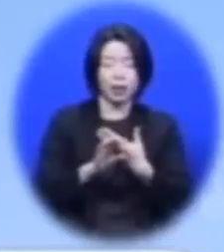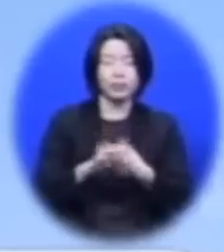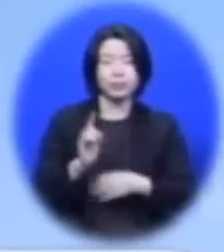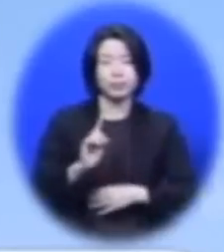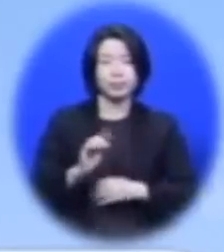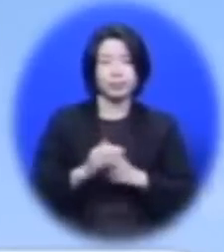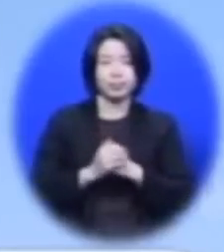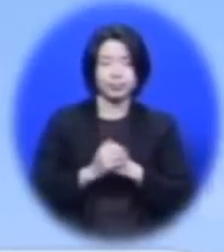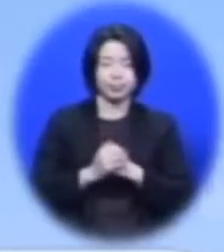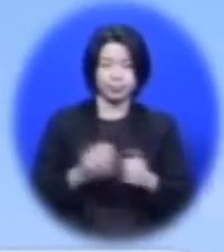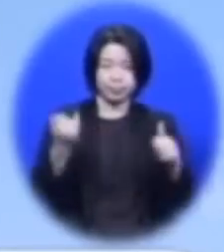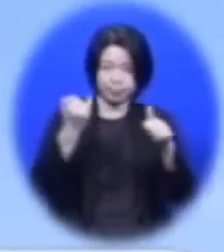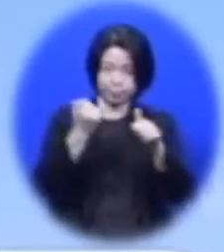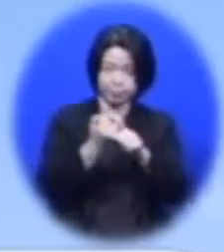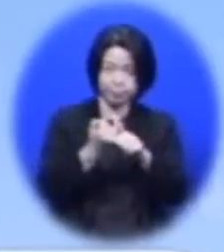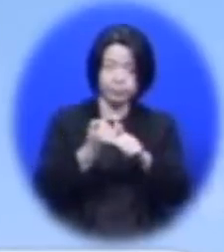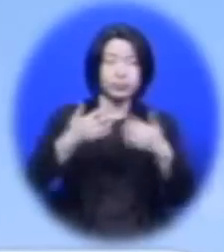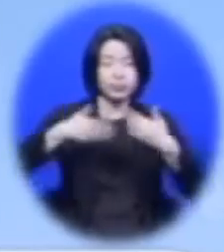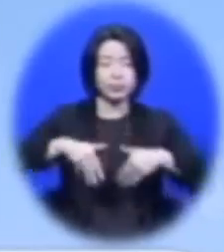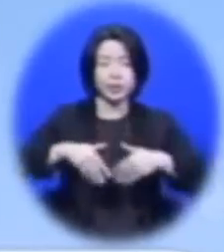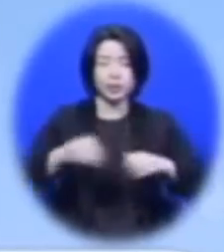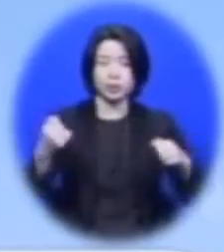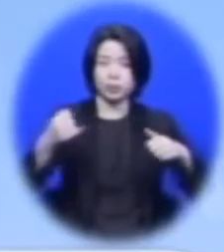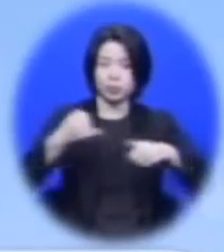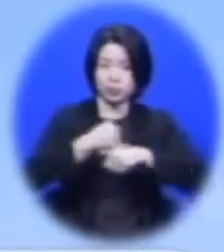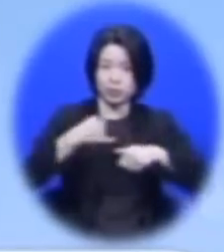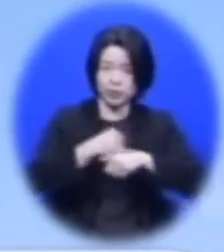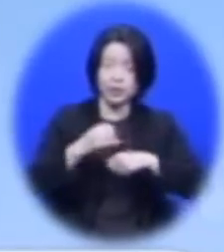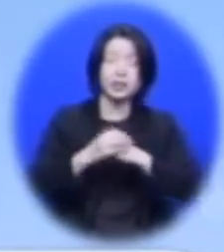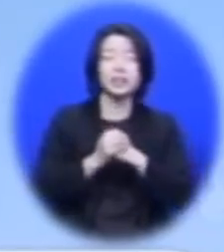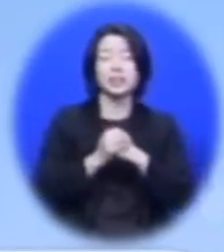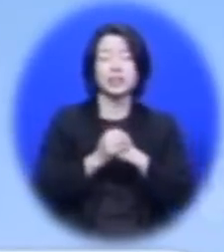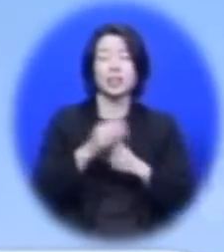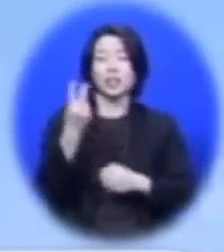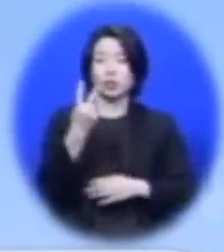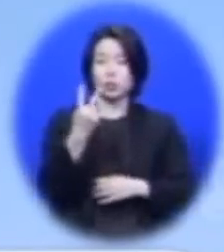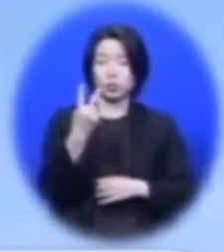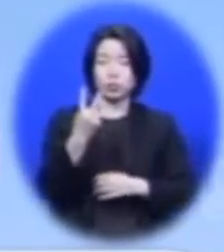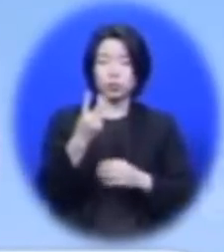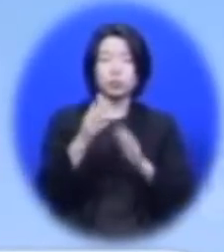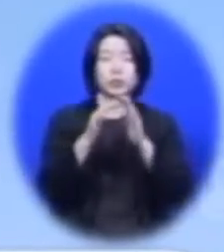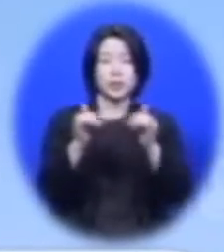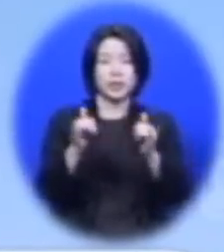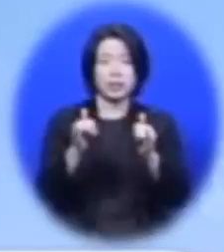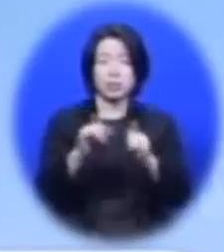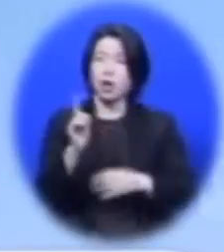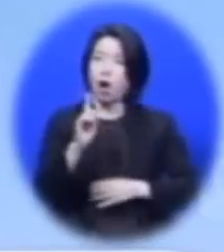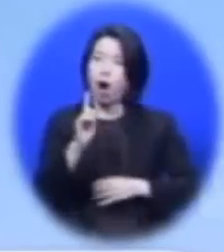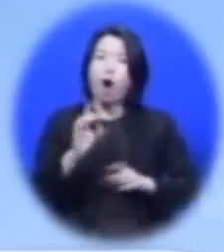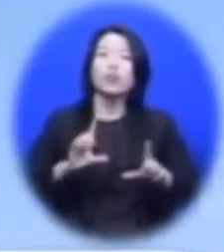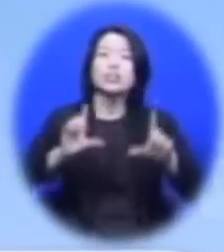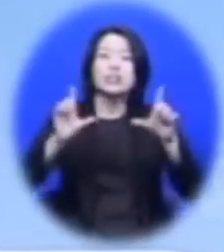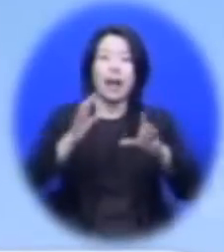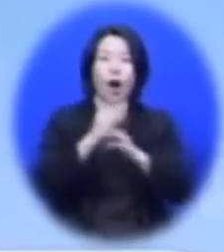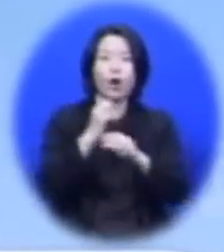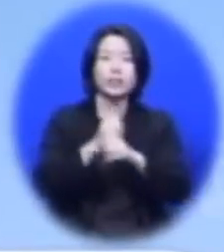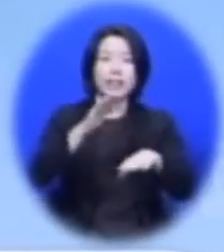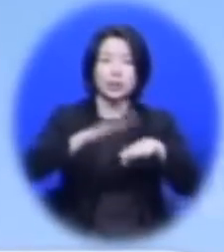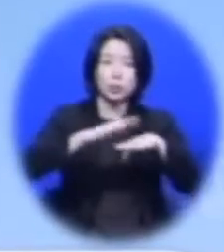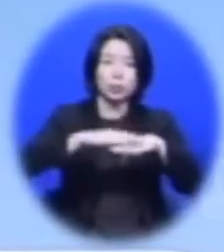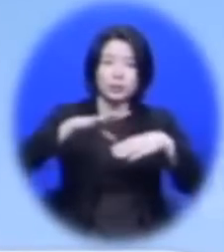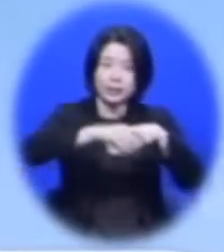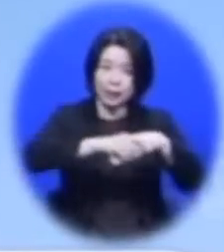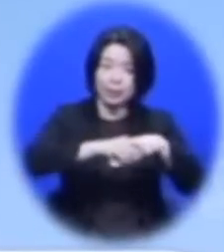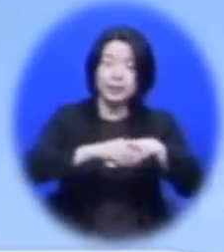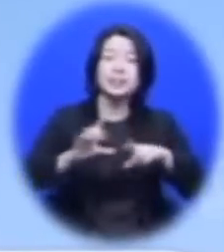들어서 결혼을 전제로 사귀게 된이두 남녀가 어느 날 손잡았느냐, 손잡은